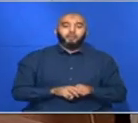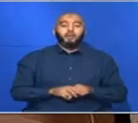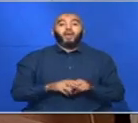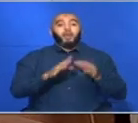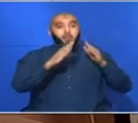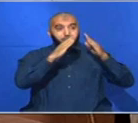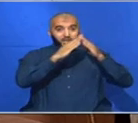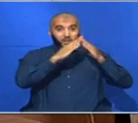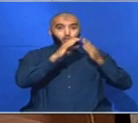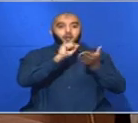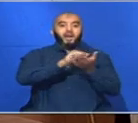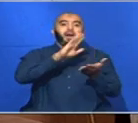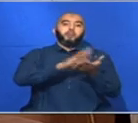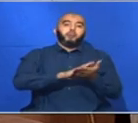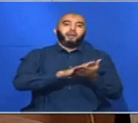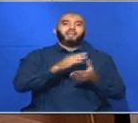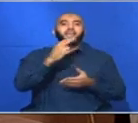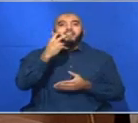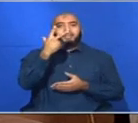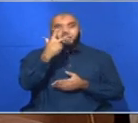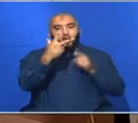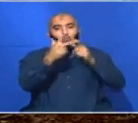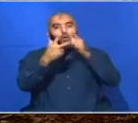في المزاد العلني